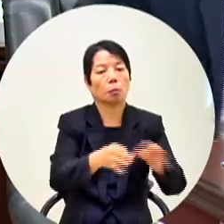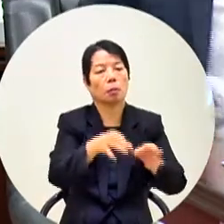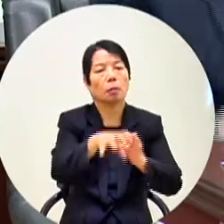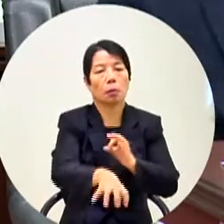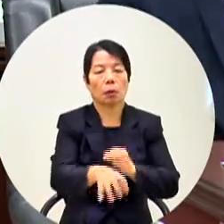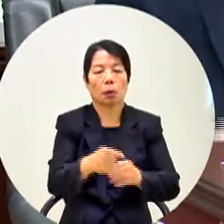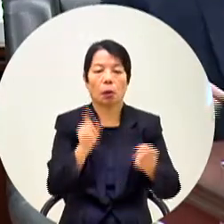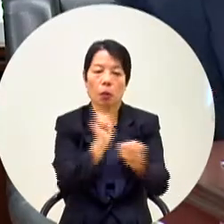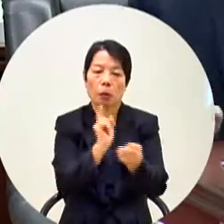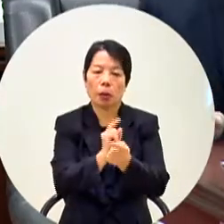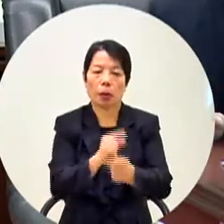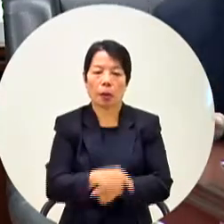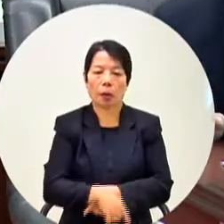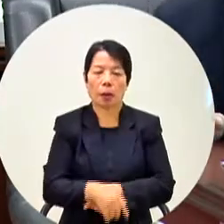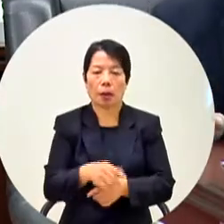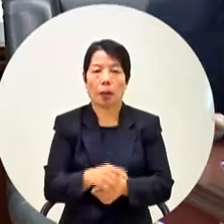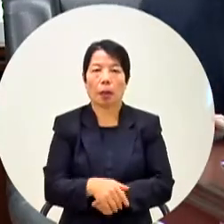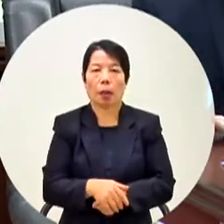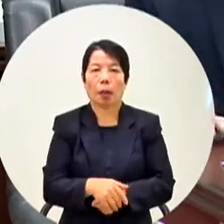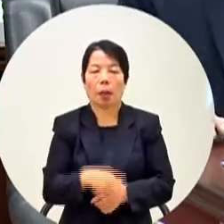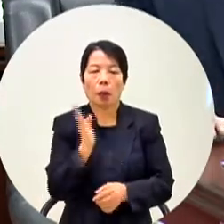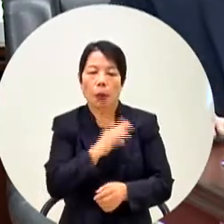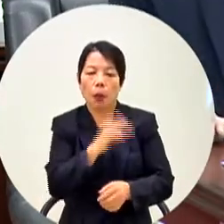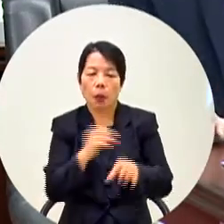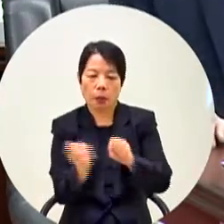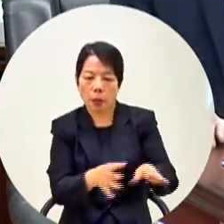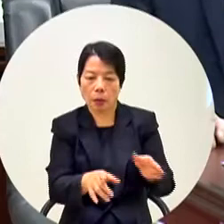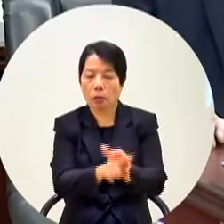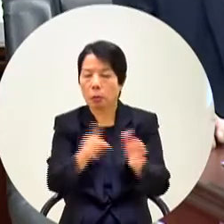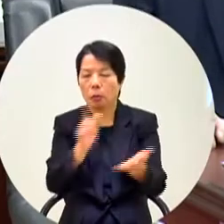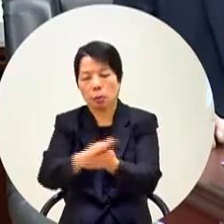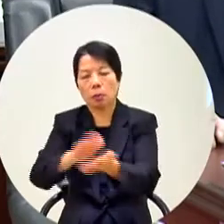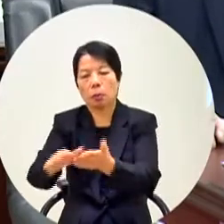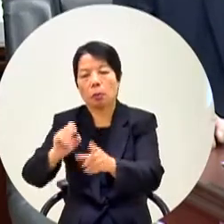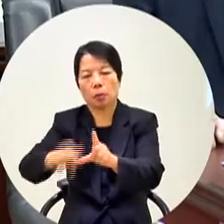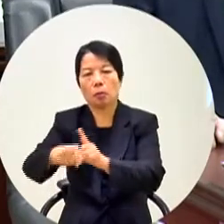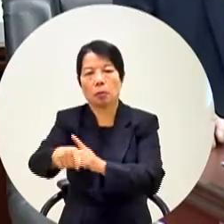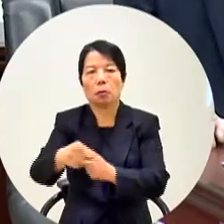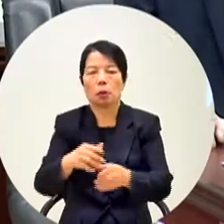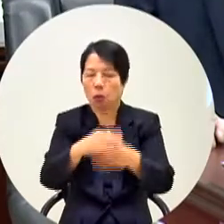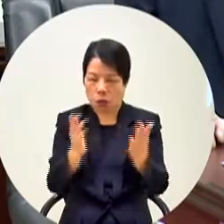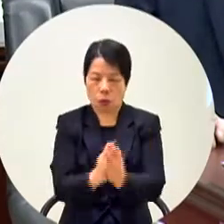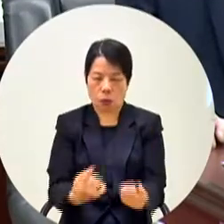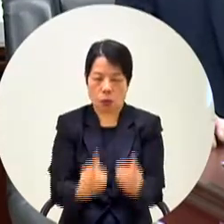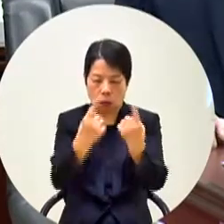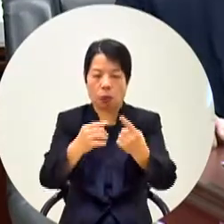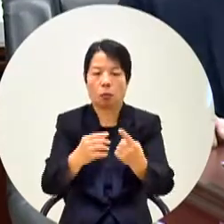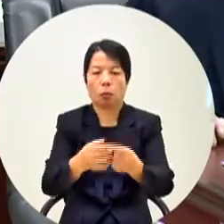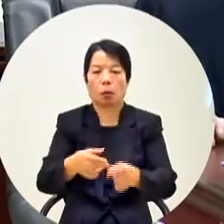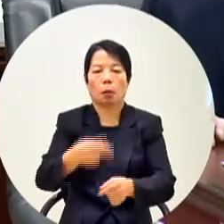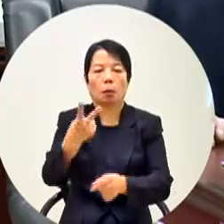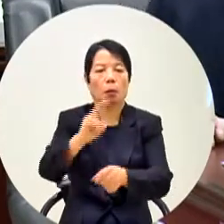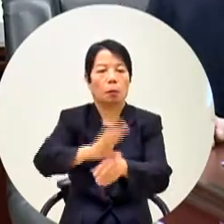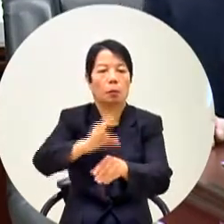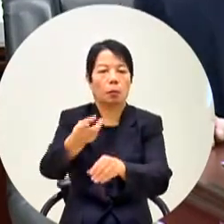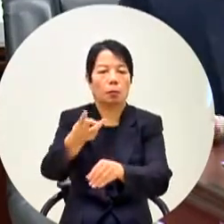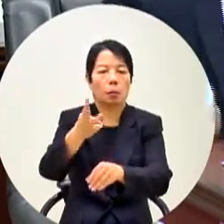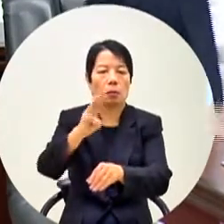吼、哦，嘛是拢爱遮清路业者来收呢，起大价，起2-3倍，吼、哦，